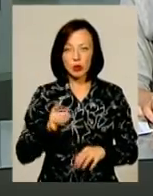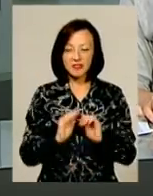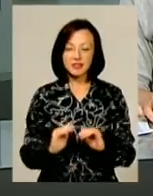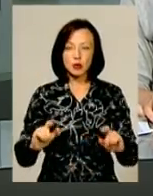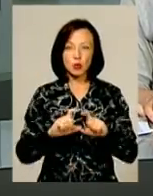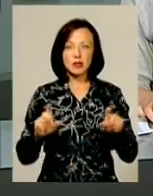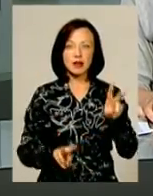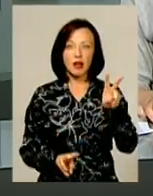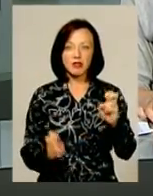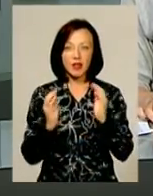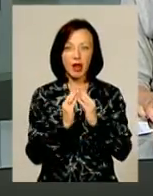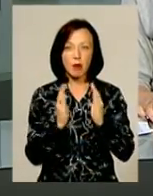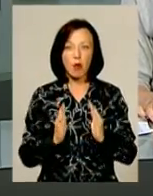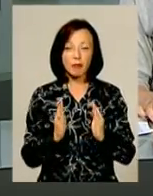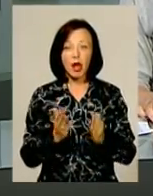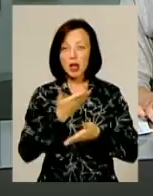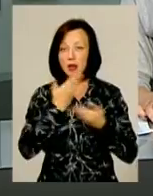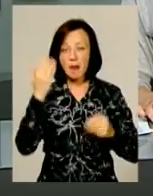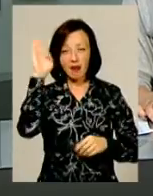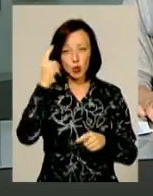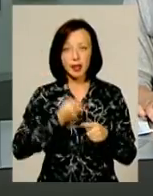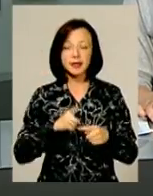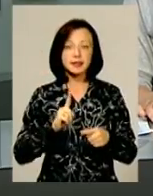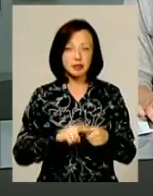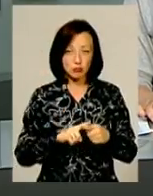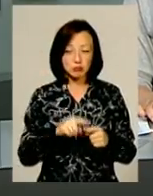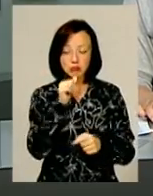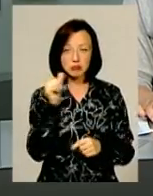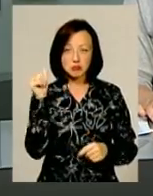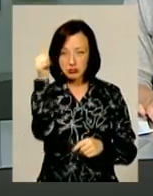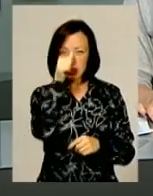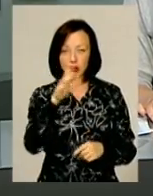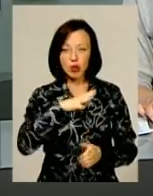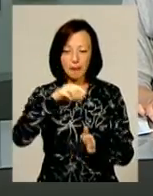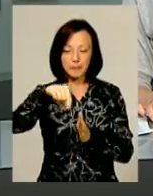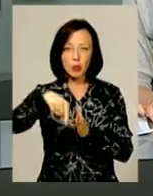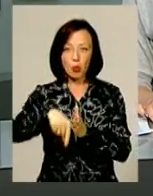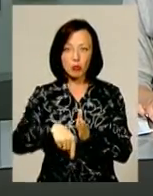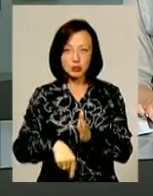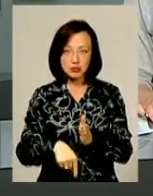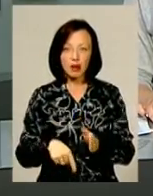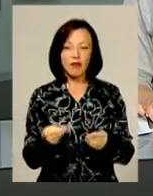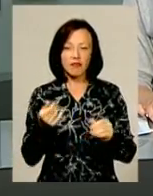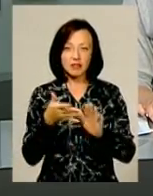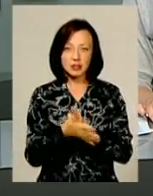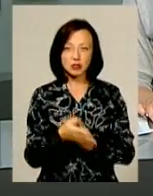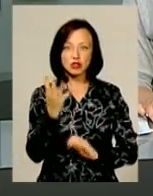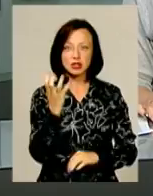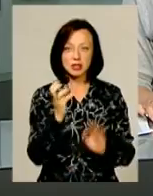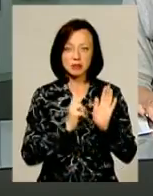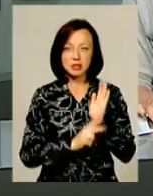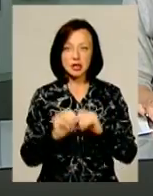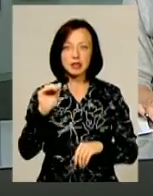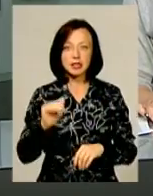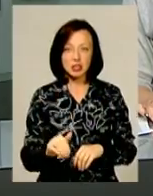із назвою «Теремок» немає води. І це попри те, що торік там була пробурена свердловина, на що витратили